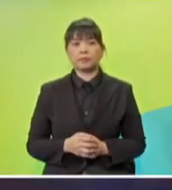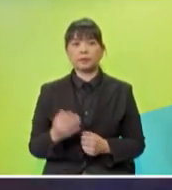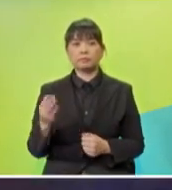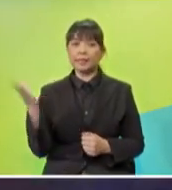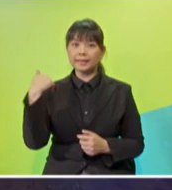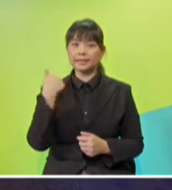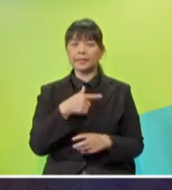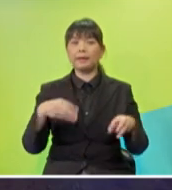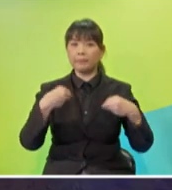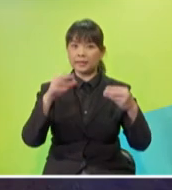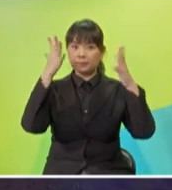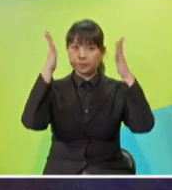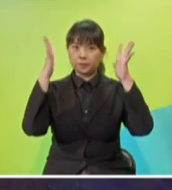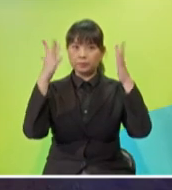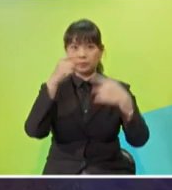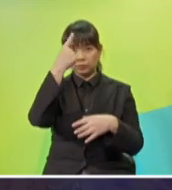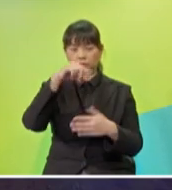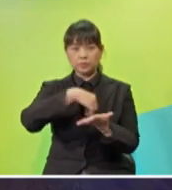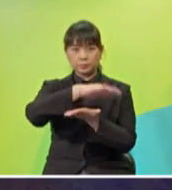untuk mereka